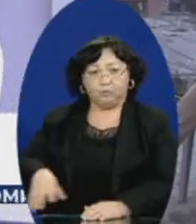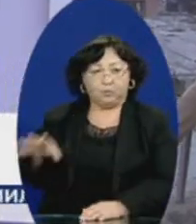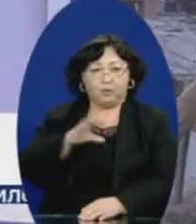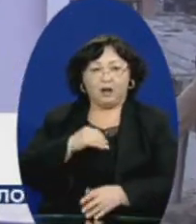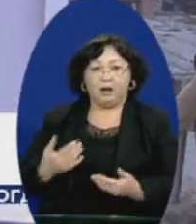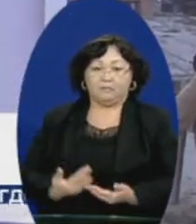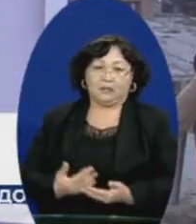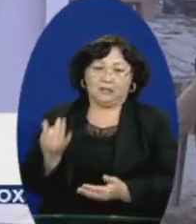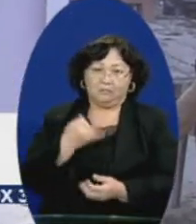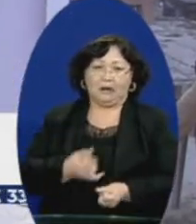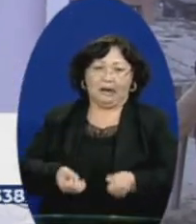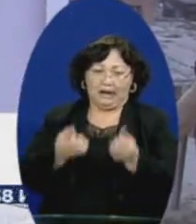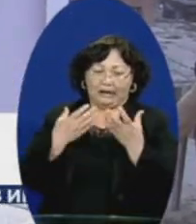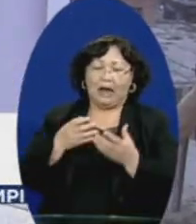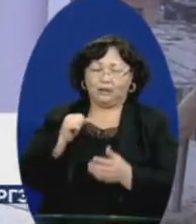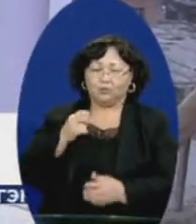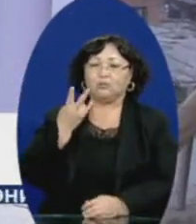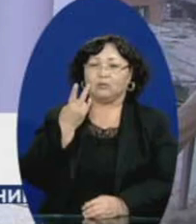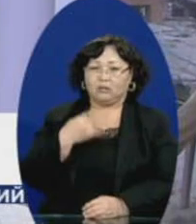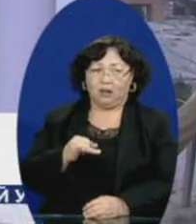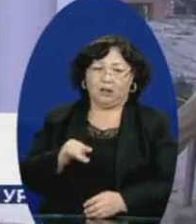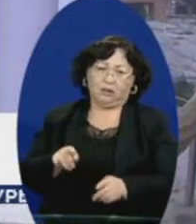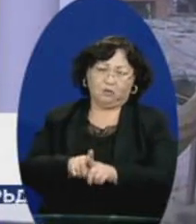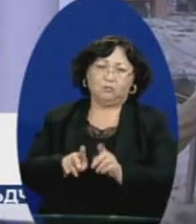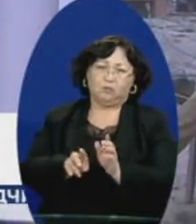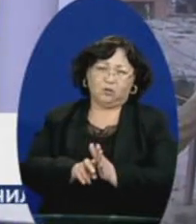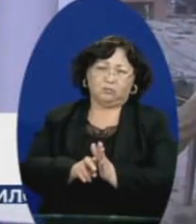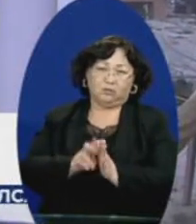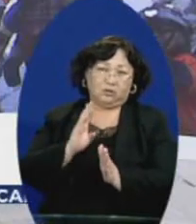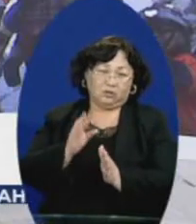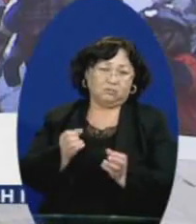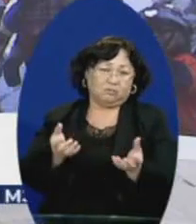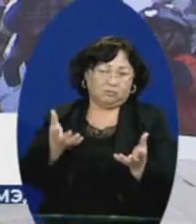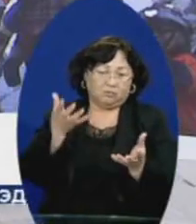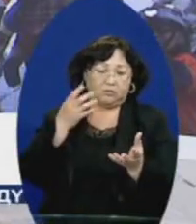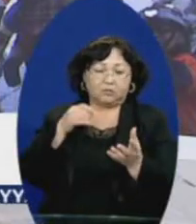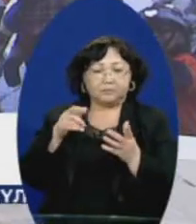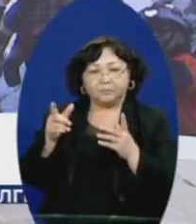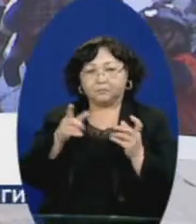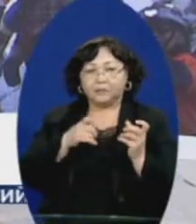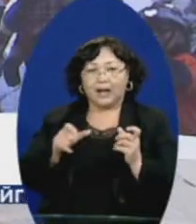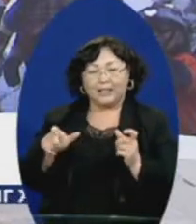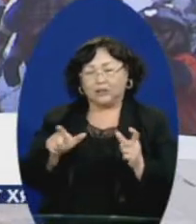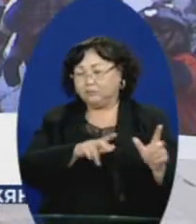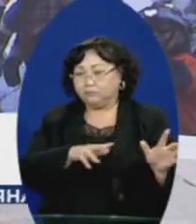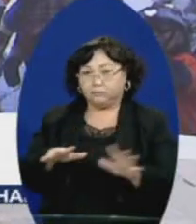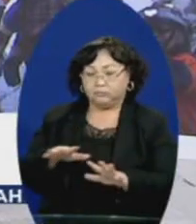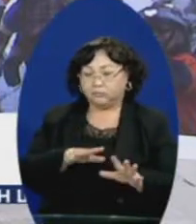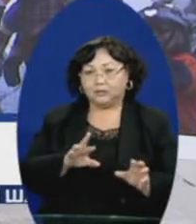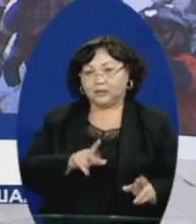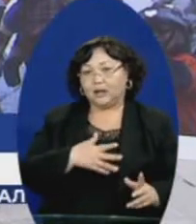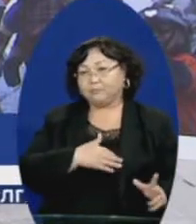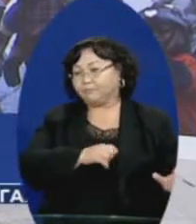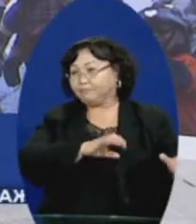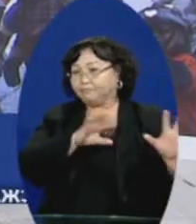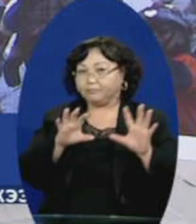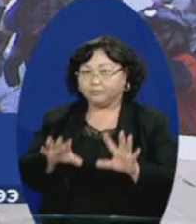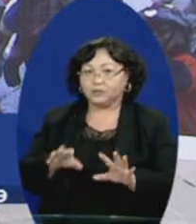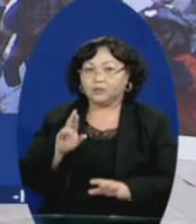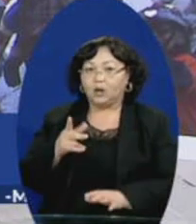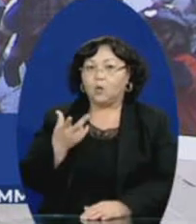болно гэдэг зүйлийг харуулгах гэж одоо яг энэ гэрэл зургийн үзэсгэлэн ингээд илгээд байгаа. Отоотой яг газар хөдлөлтийн гамшигын голомтын бодит зургнууд л